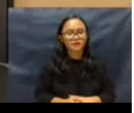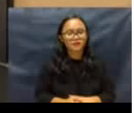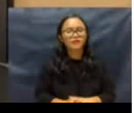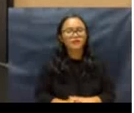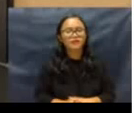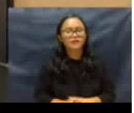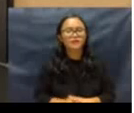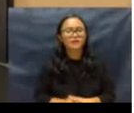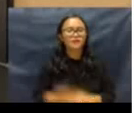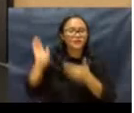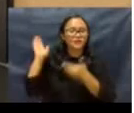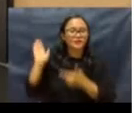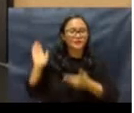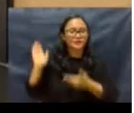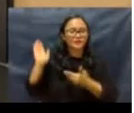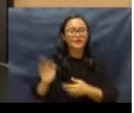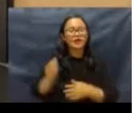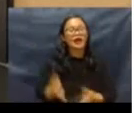Ayo